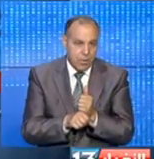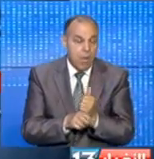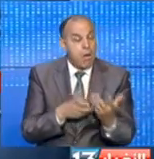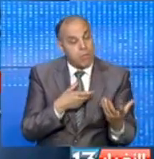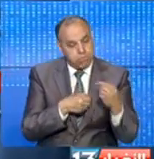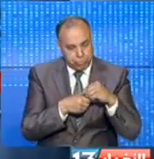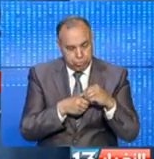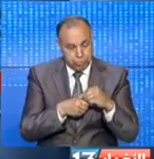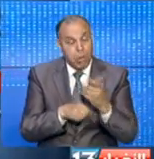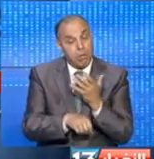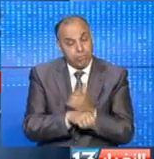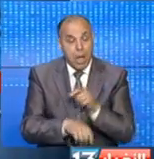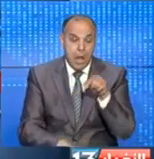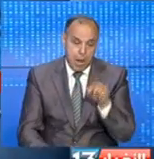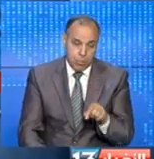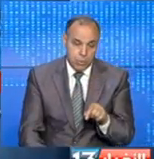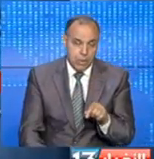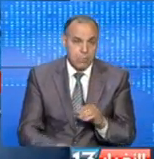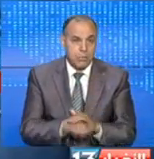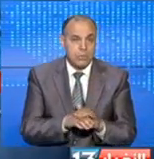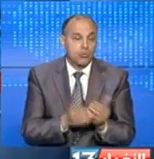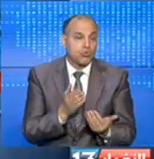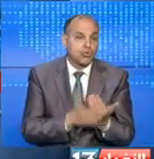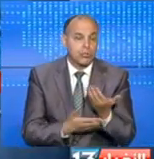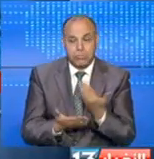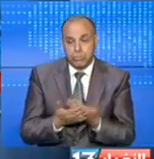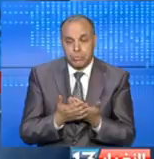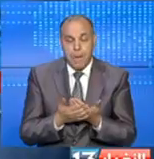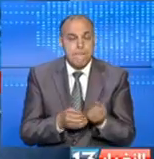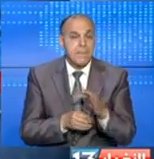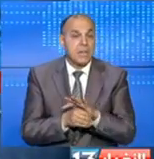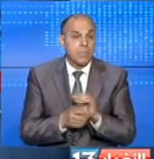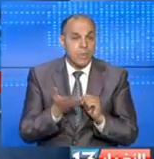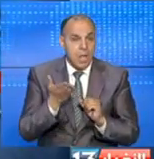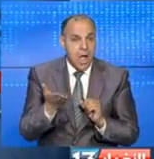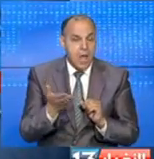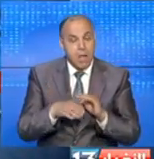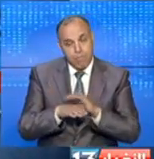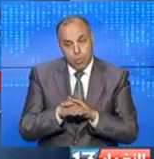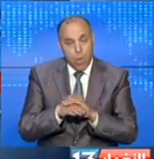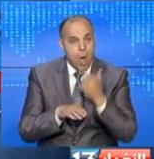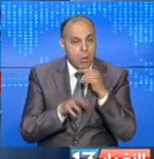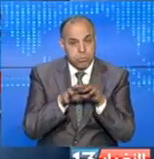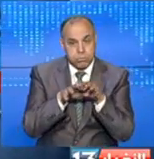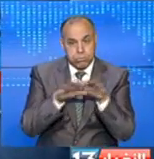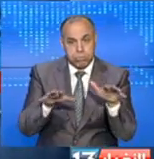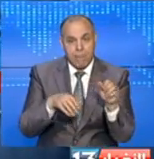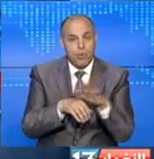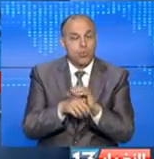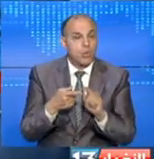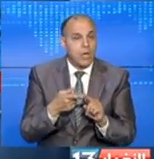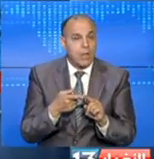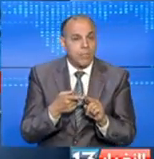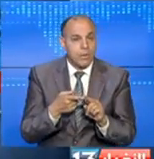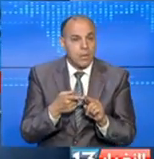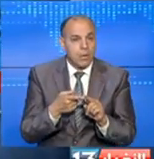الفئات المعنيه بالتلقيح يرتبط تطورات مؤشرات الوضع الوضع في علاقه ب انتشار فيروس كورونا